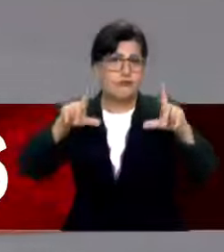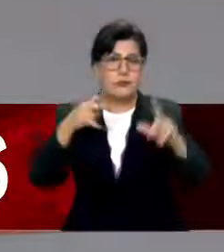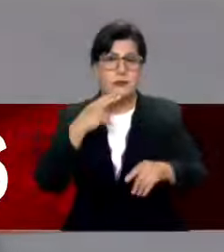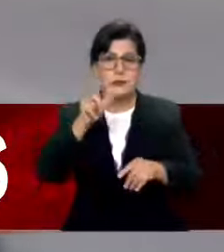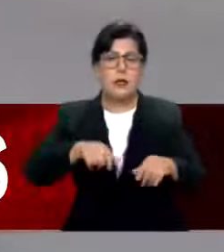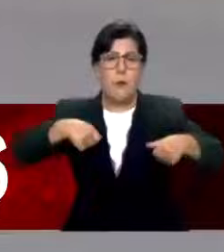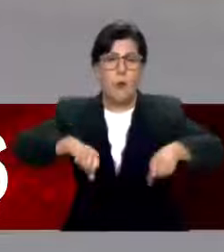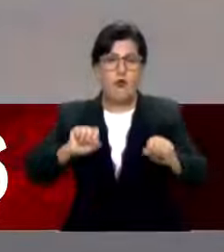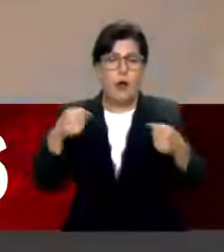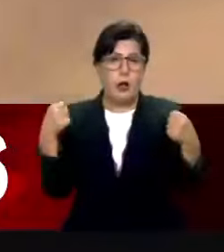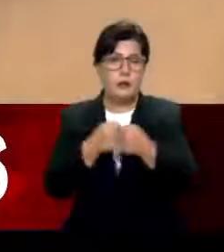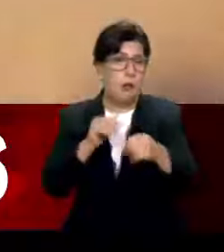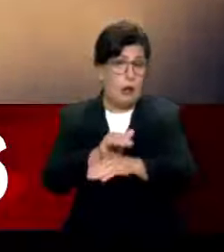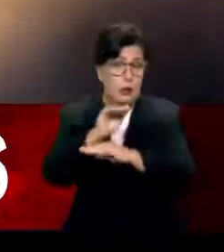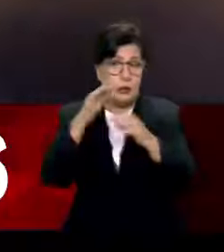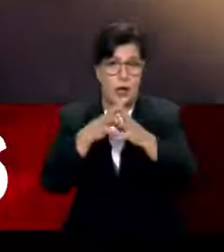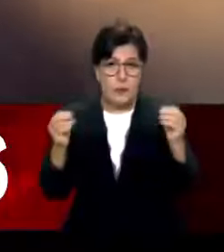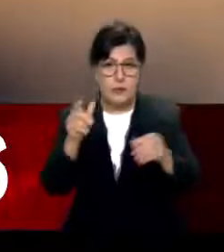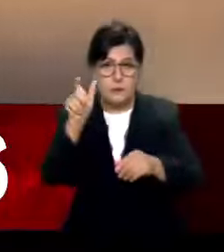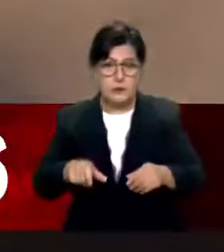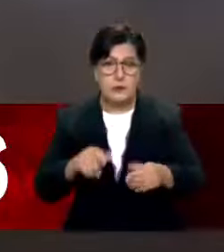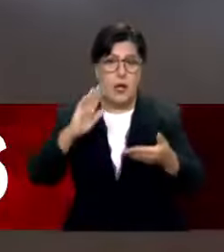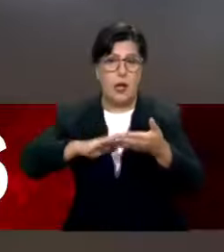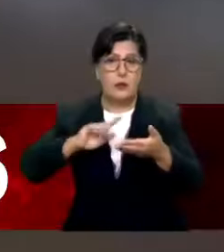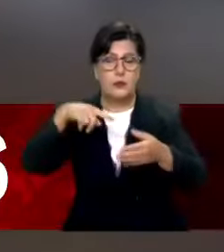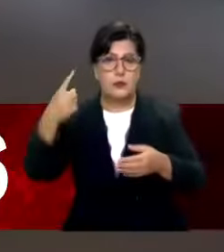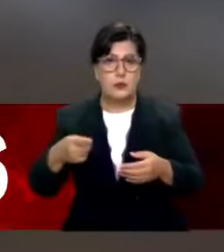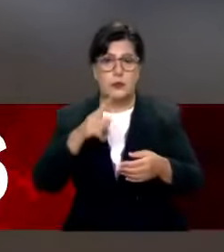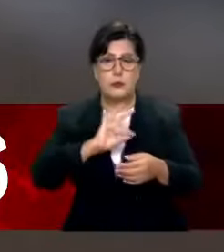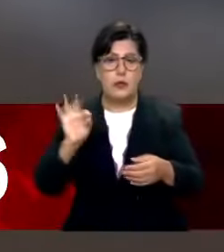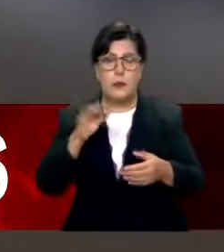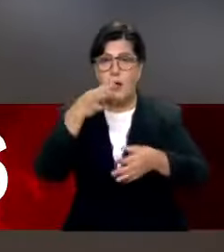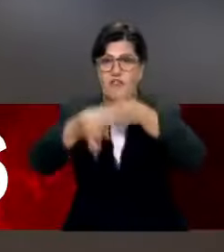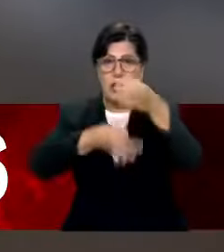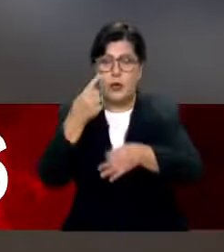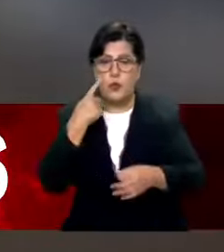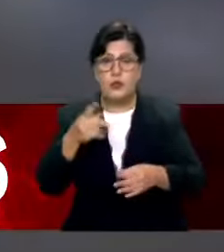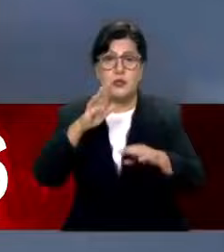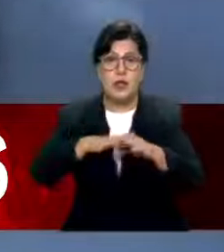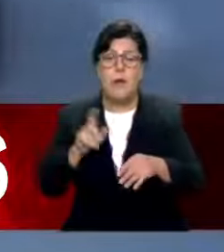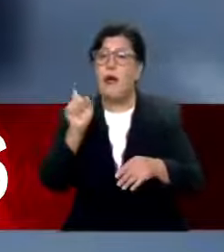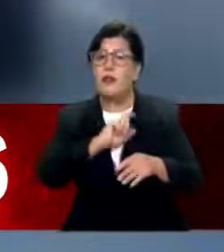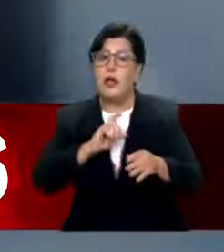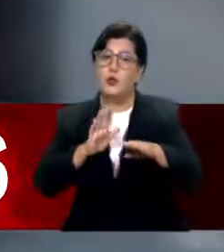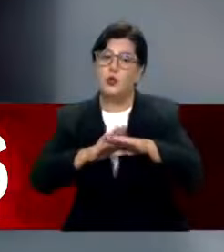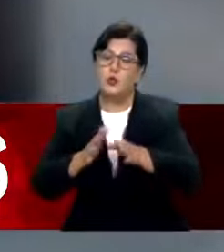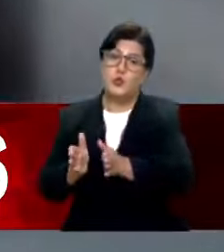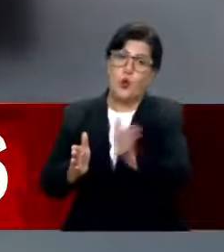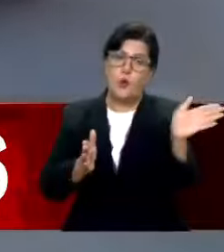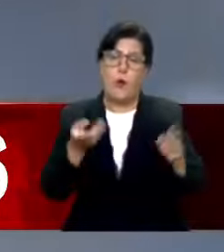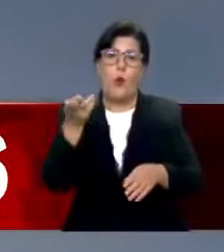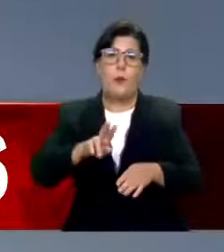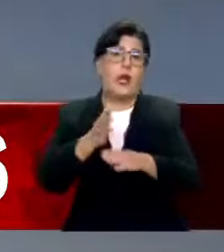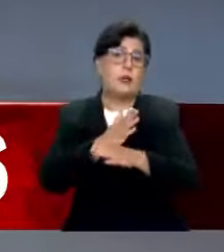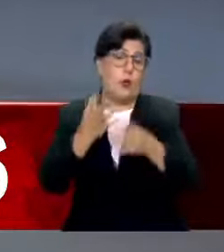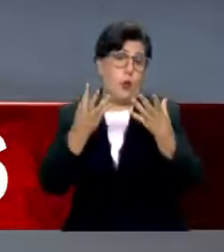Ozolina motosiklet kazasında hayatını kaybetmiş. Arkadaşı Onur Obut'un ifadesine göre yaptığı hatalı sollama ölümüne neden